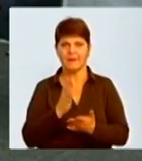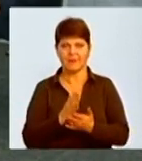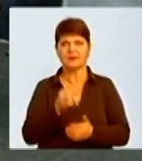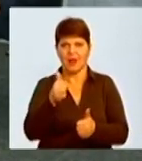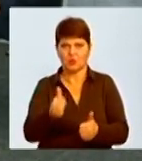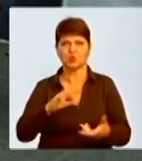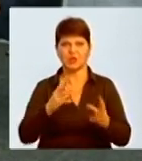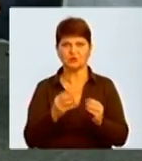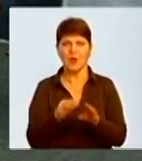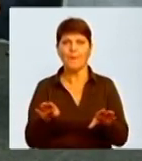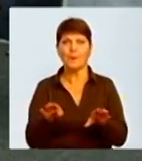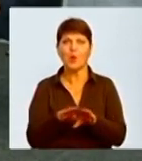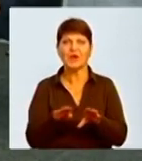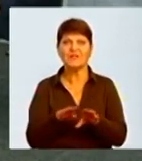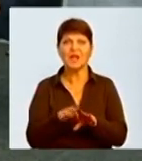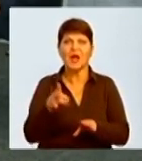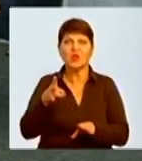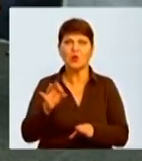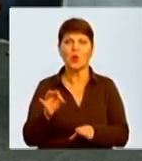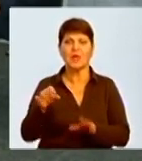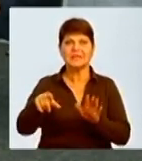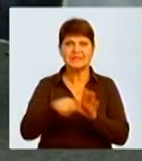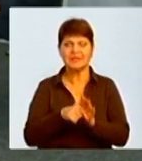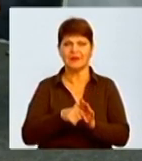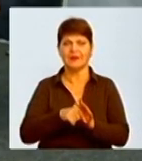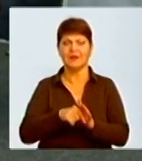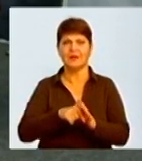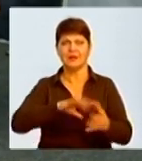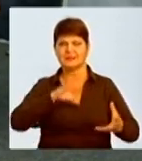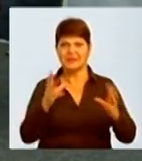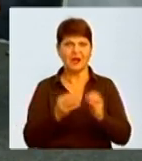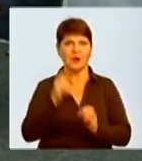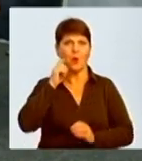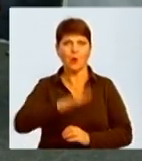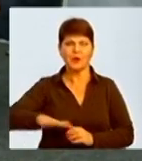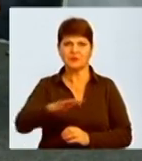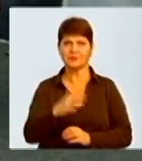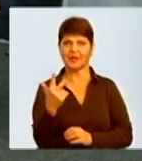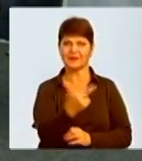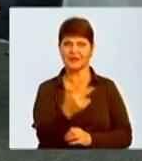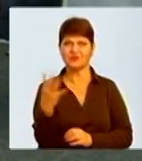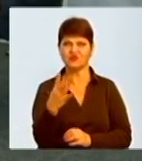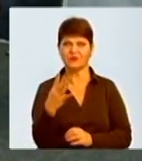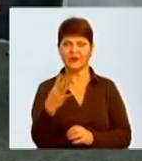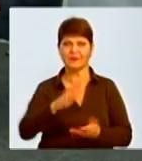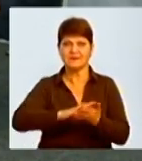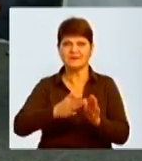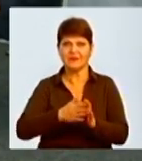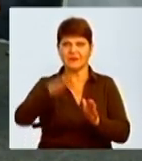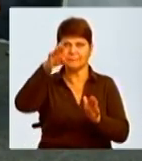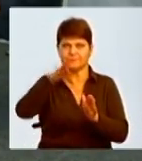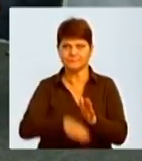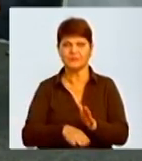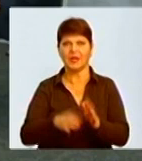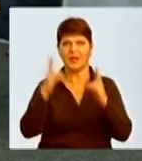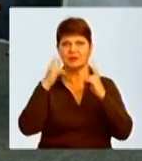порівняно з загальноукраїнськими, тому що третя і четверта стадія, які вважаються занедбаними для молочної залози, діагностуються менше ніж